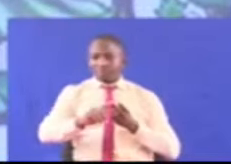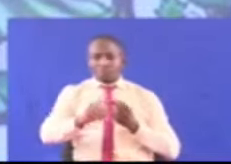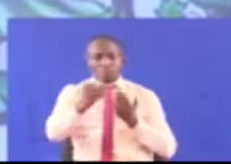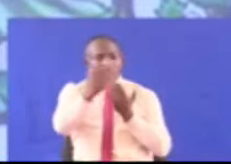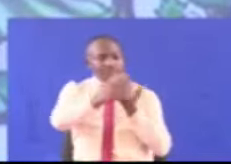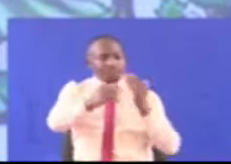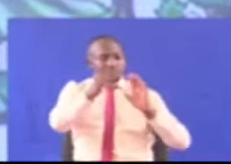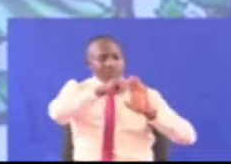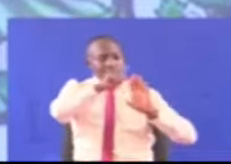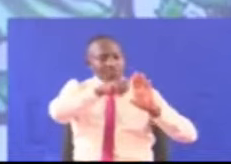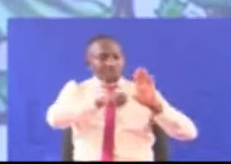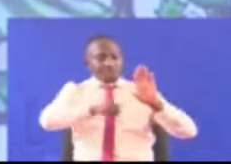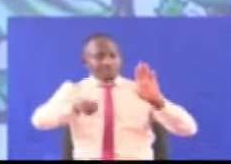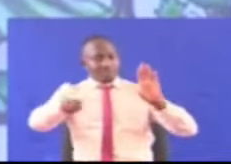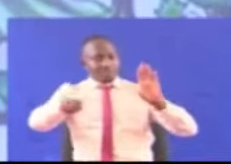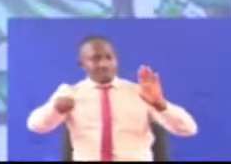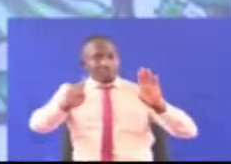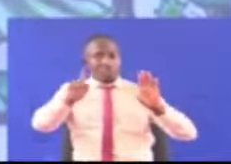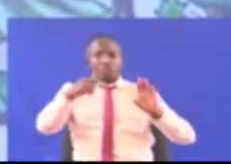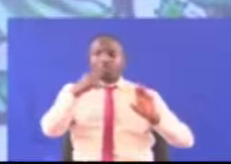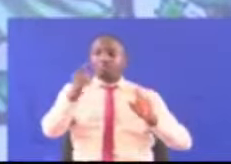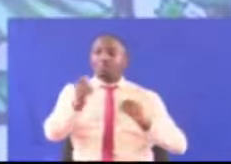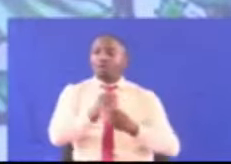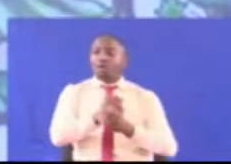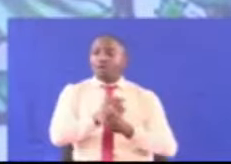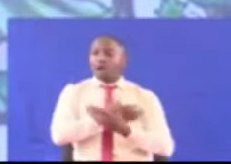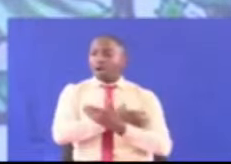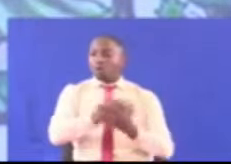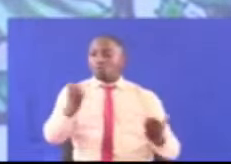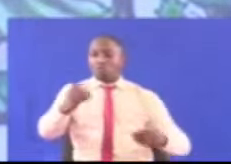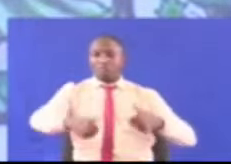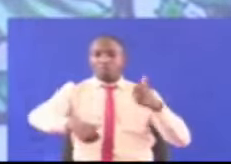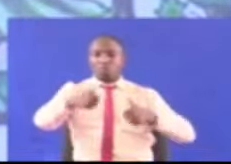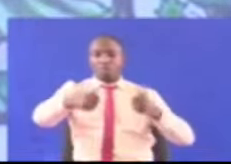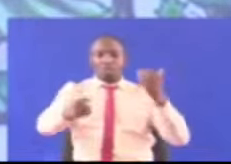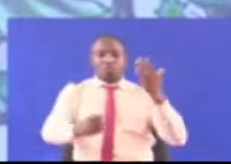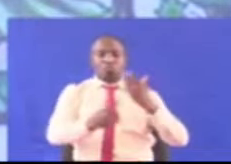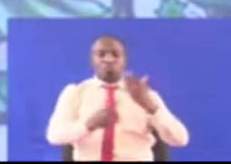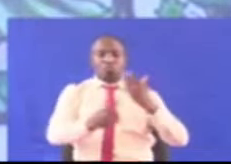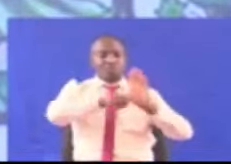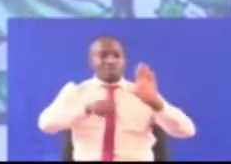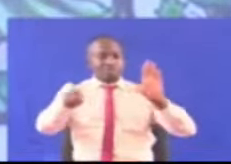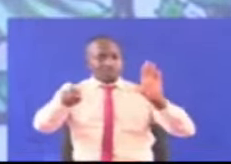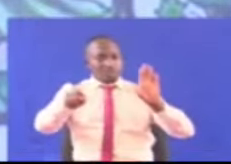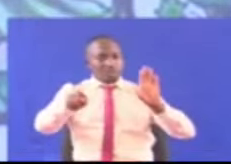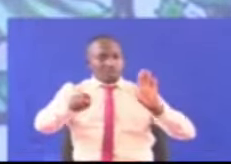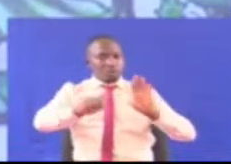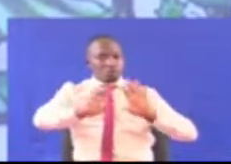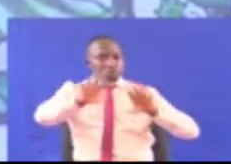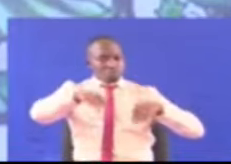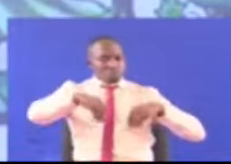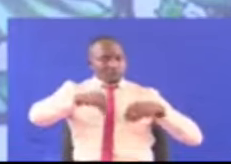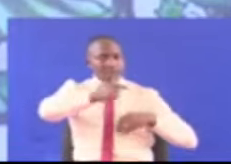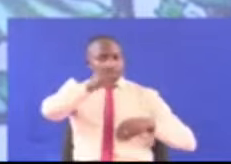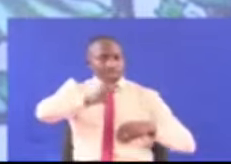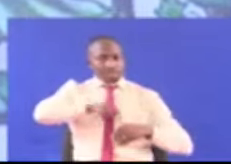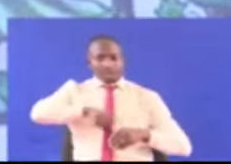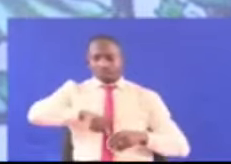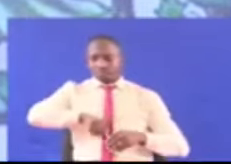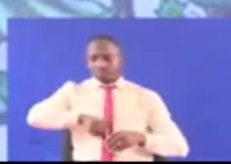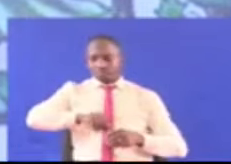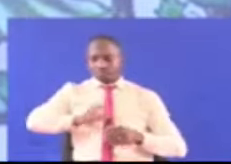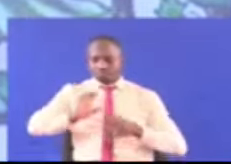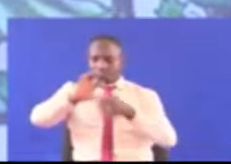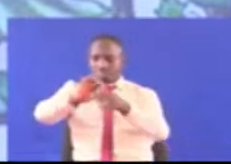za Afrika Mashariki walikuwa wameshasema hakuna mgombea atatoka Afrika Mashariki, tumekubali Tanzania iende. Upande